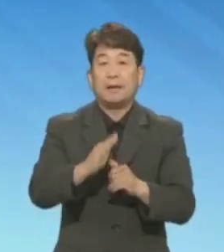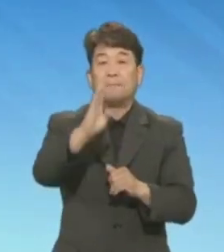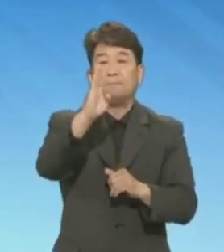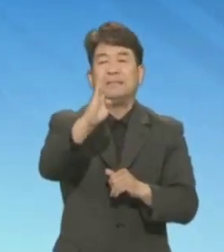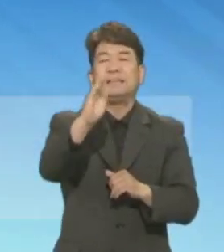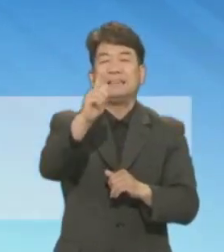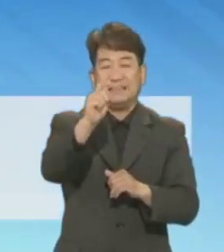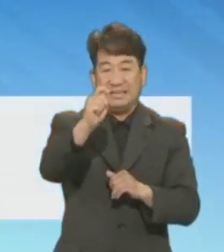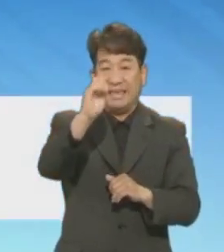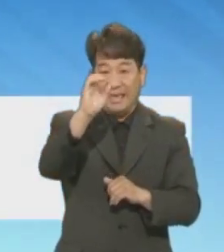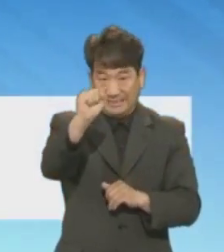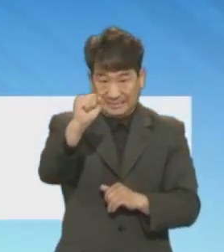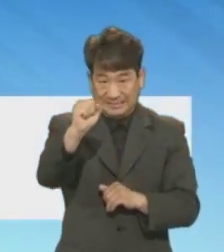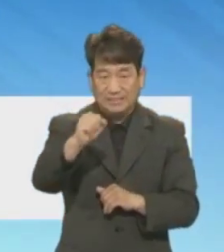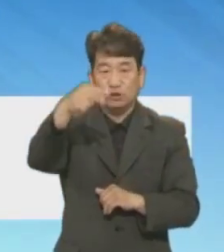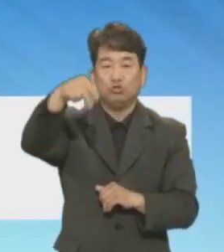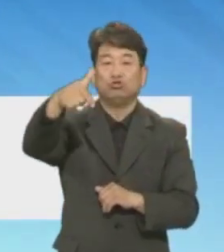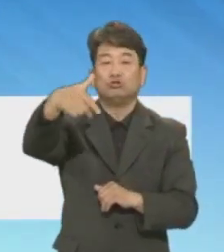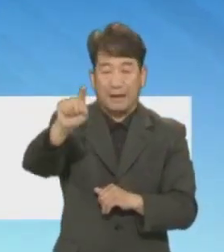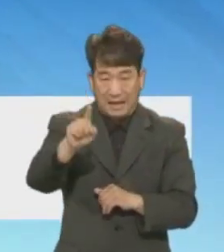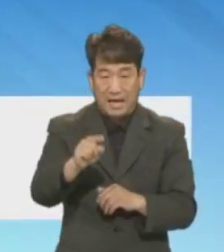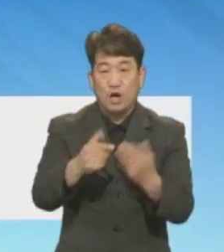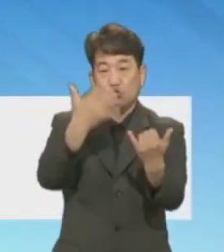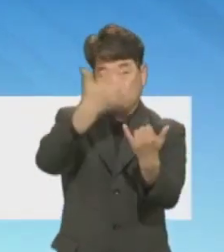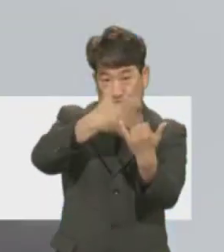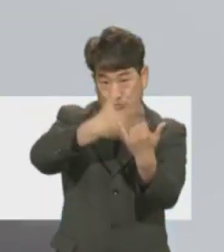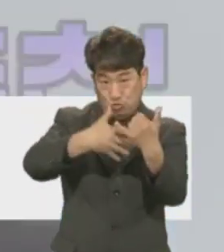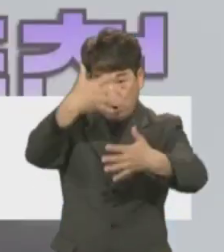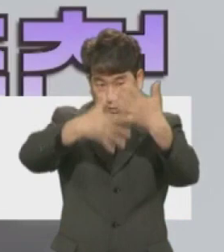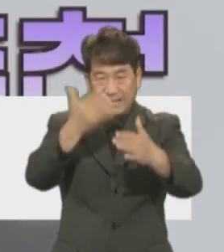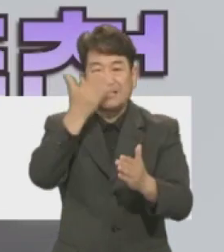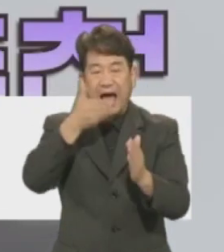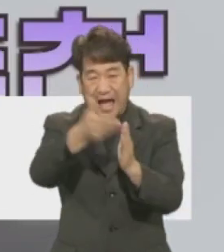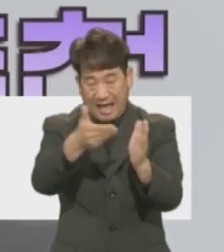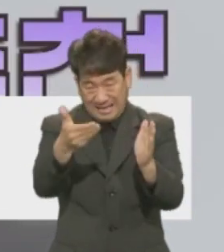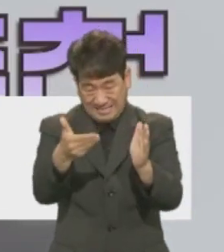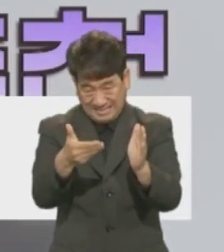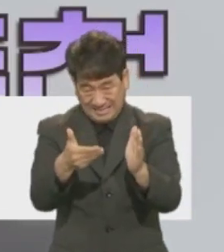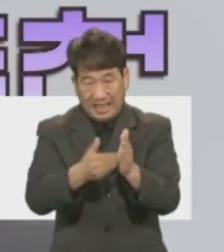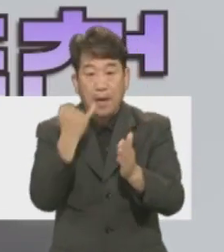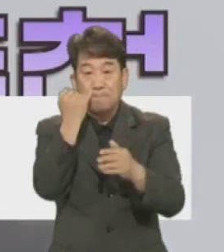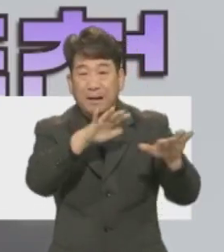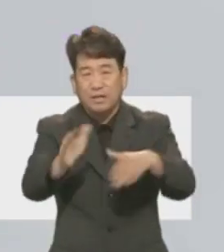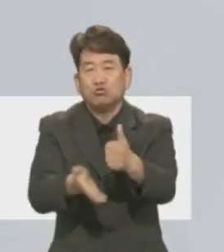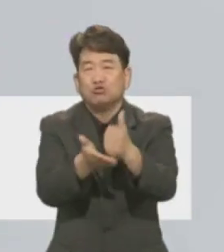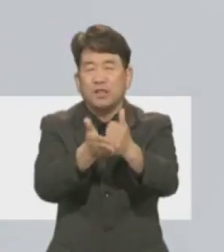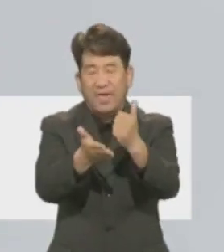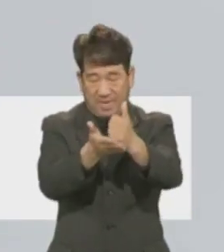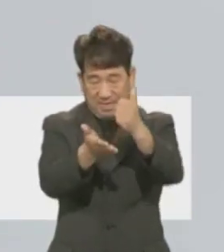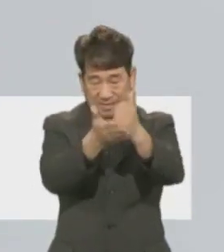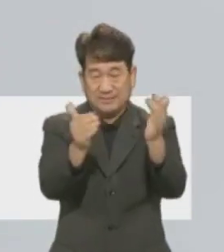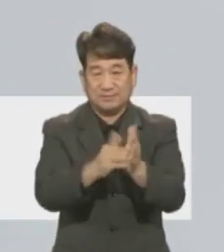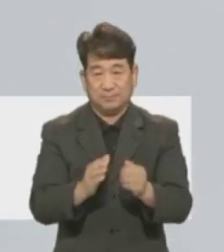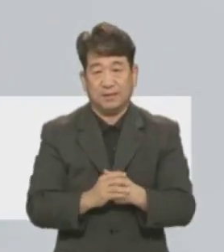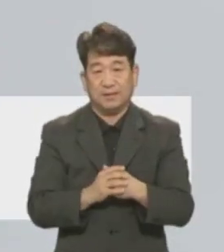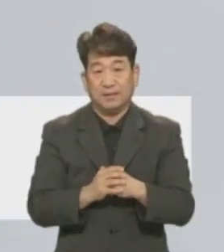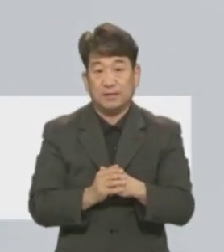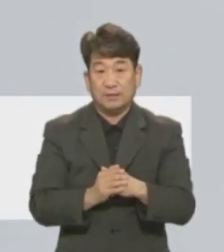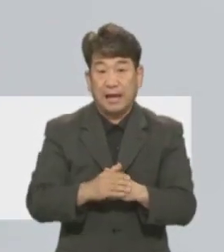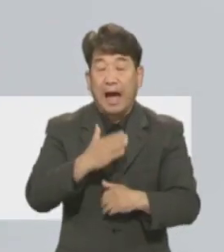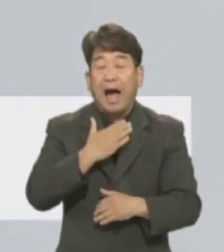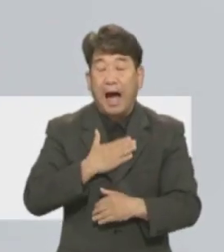인격으로 방탄소년단 bts의 슈가가 유튜브 영상에서 당진의 바다를 추천해 화제가 되고 있습니다 슈가는 최근